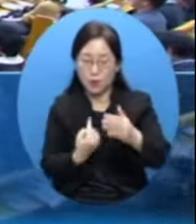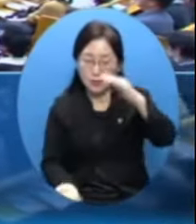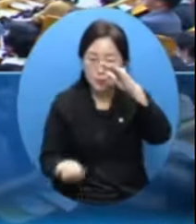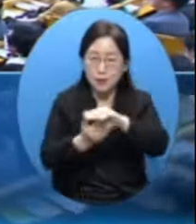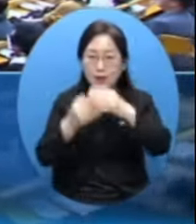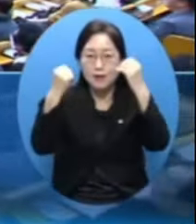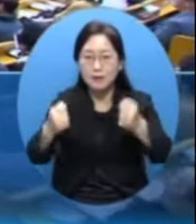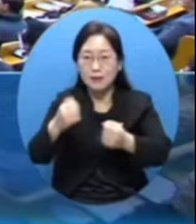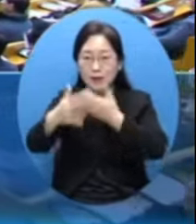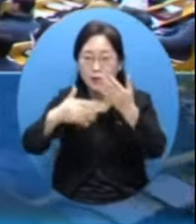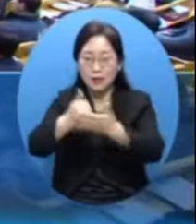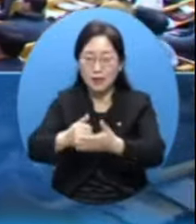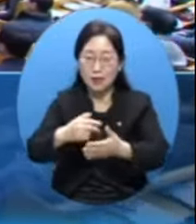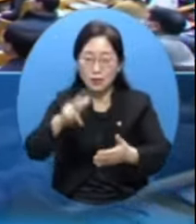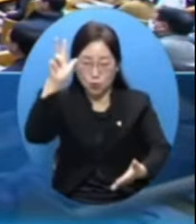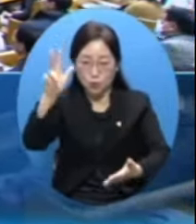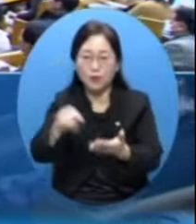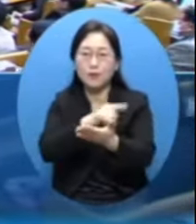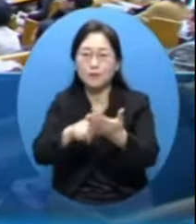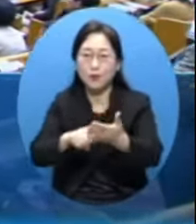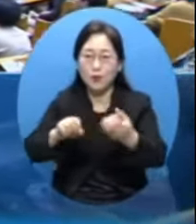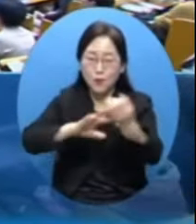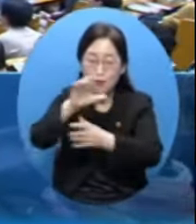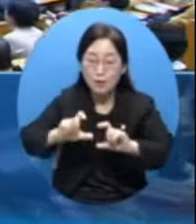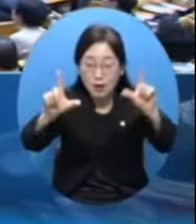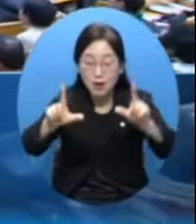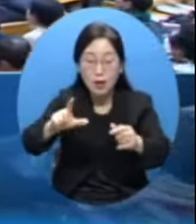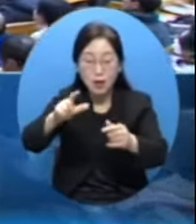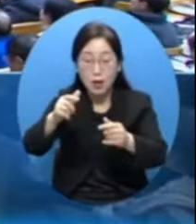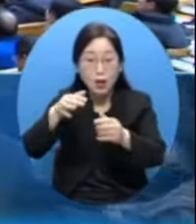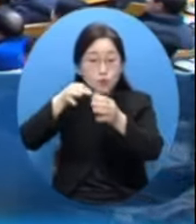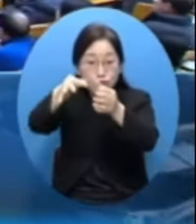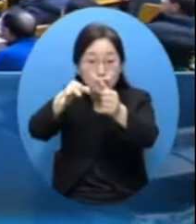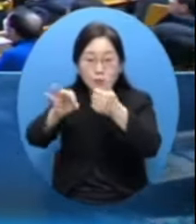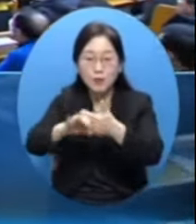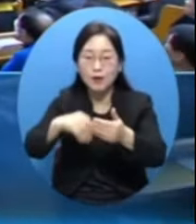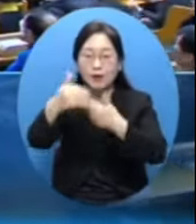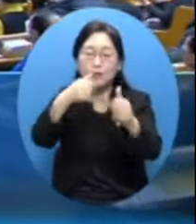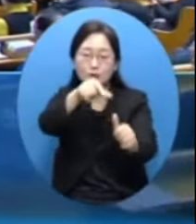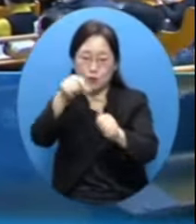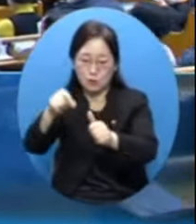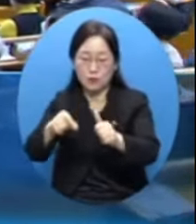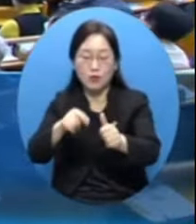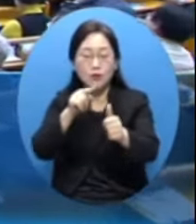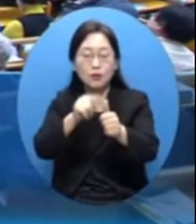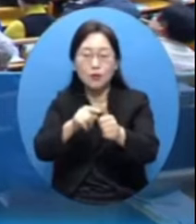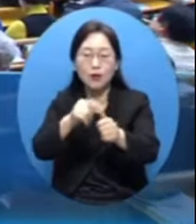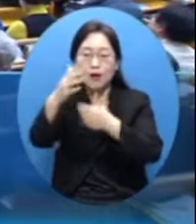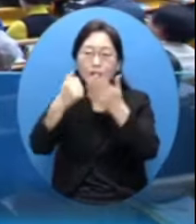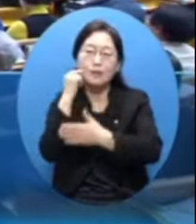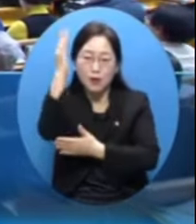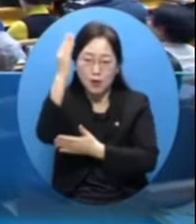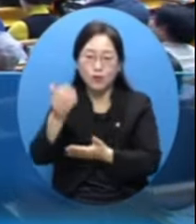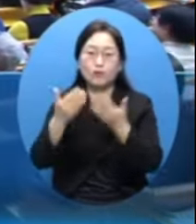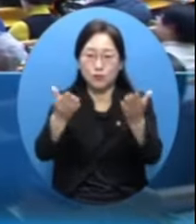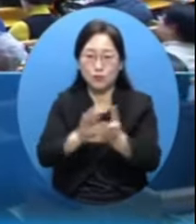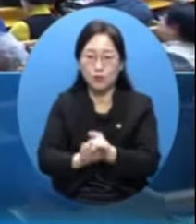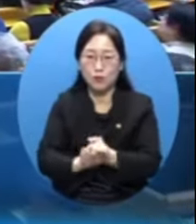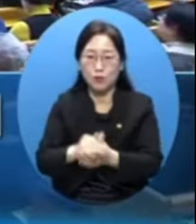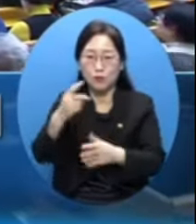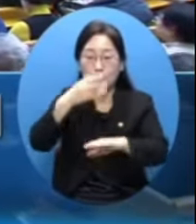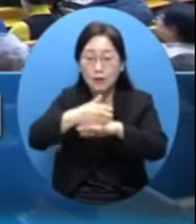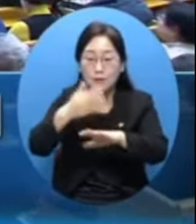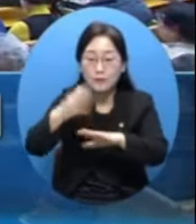내 손을 갚으며 환난 날에 나를 부르라. 내가 너를 건지리니 내가 나를 영화롭게 하리로다. 23절입니다.